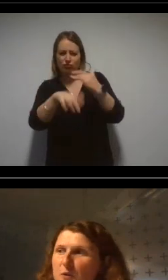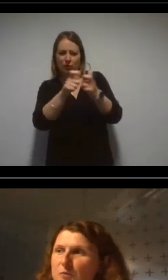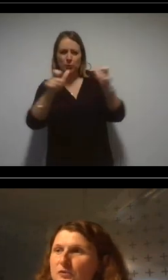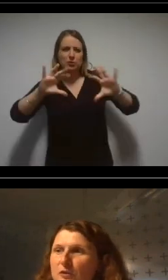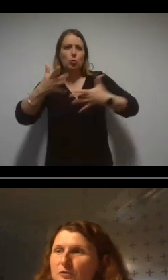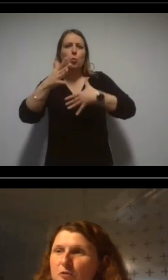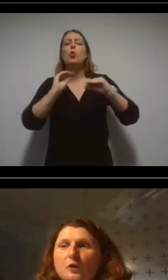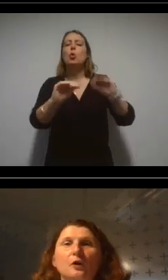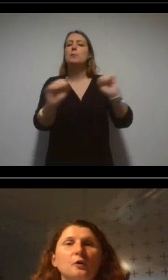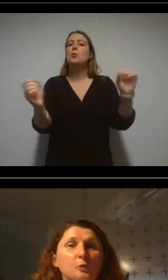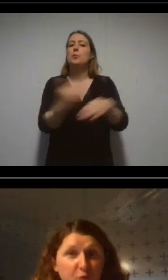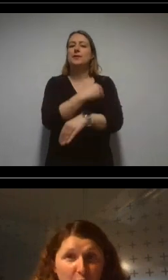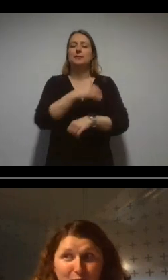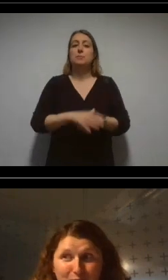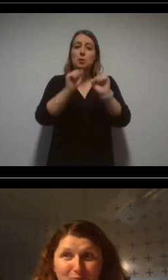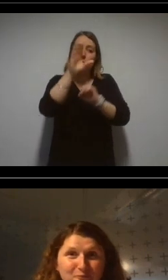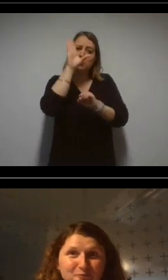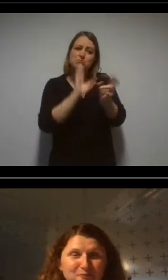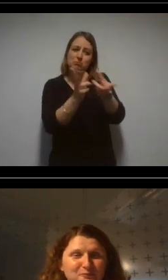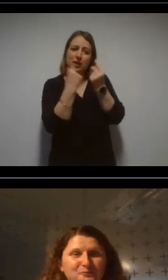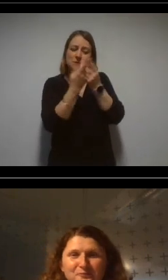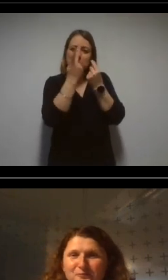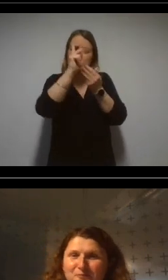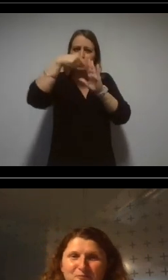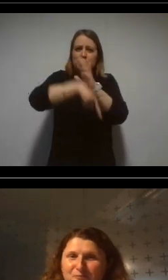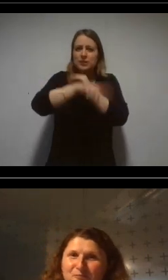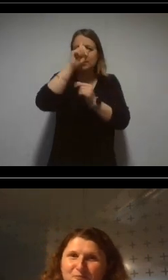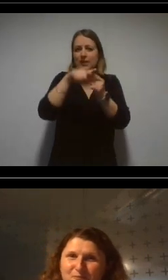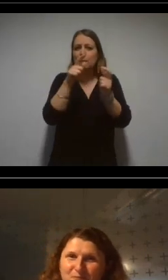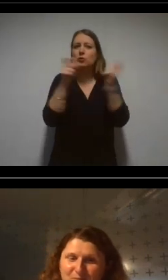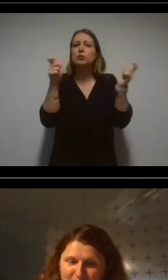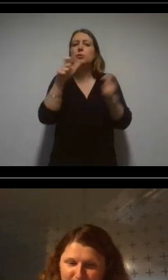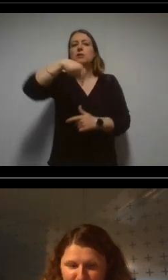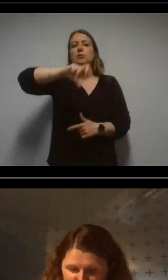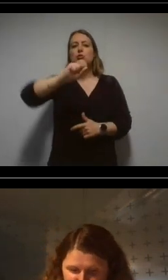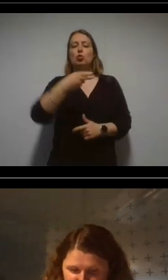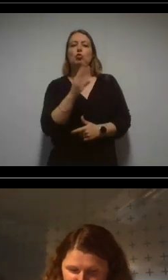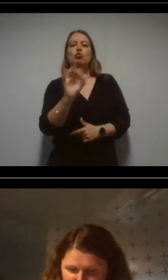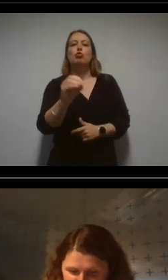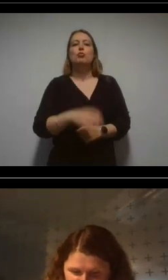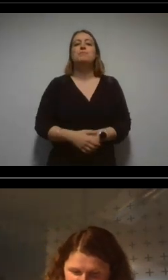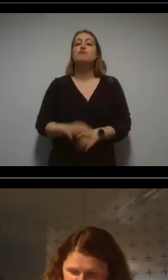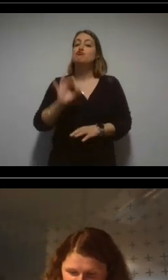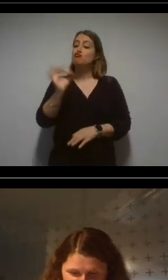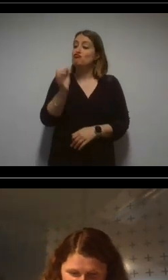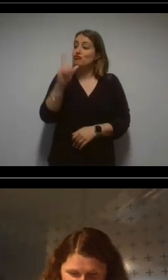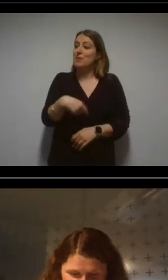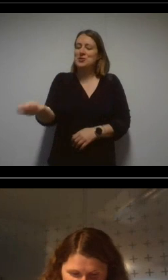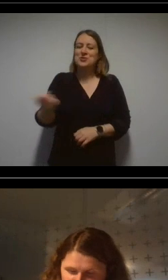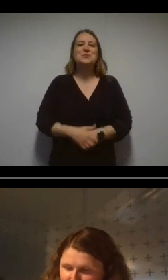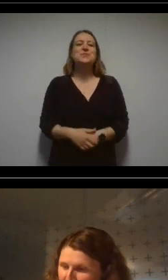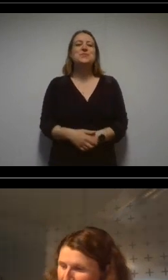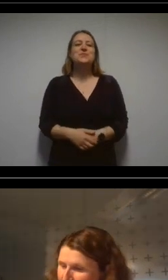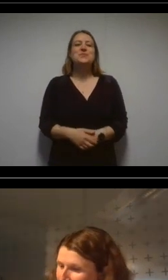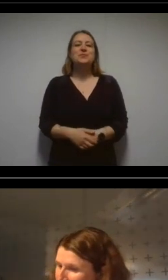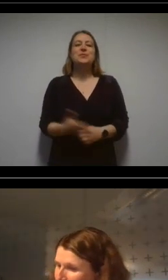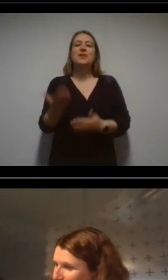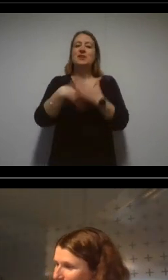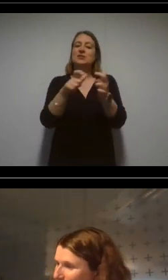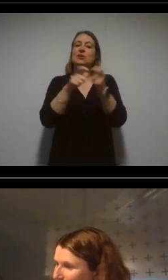déjà un petit peu plus sur Conto? Oui, bien sûr. Alors, chez